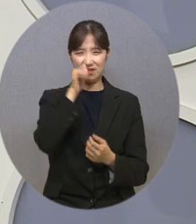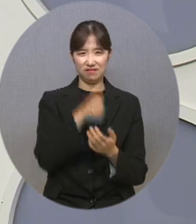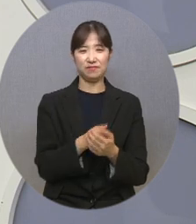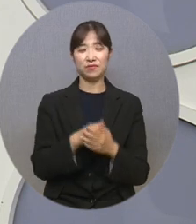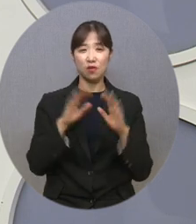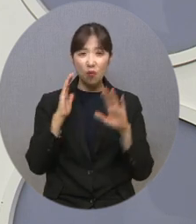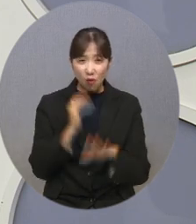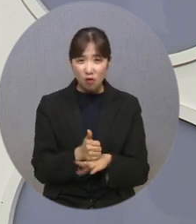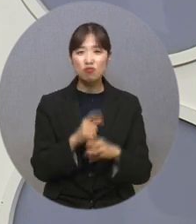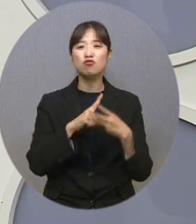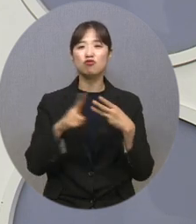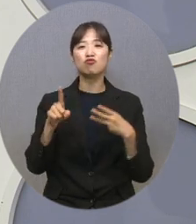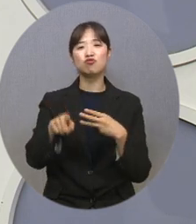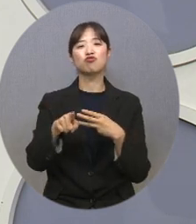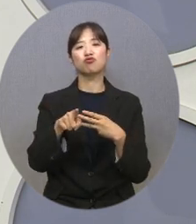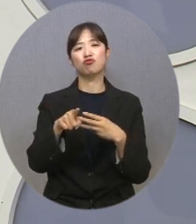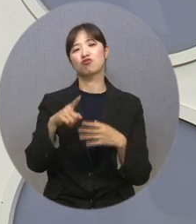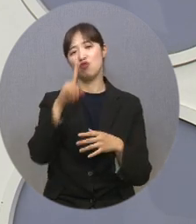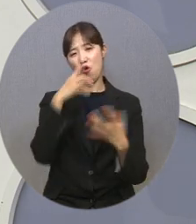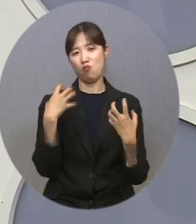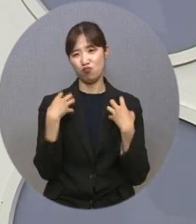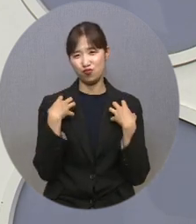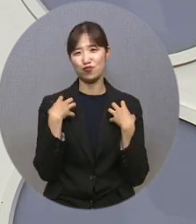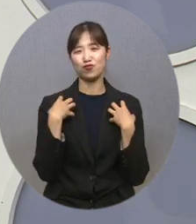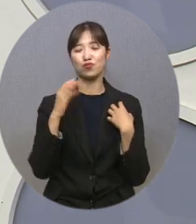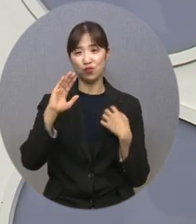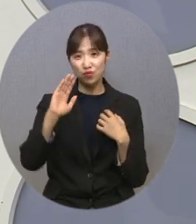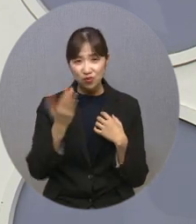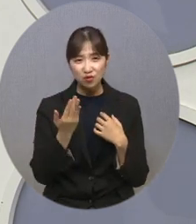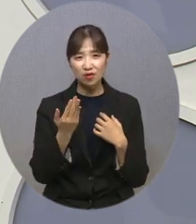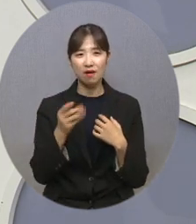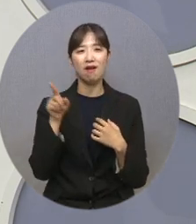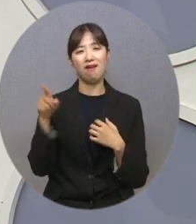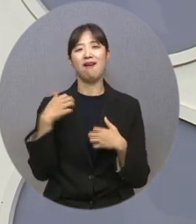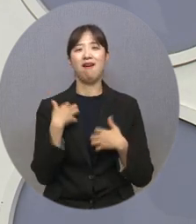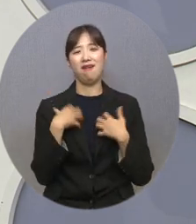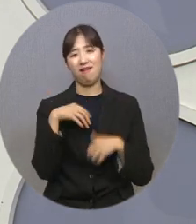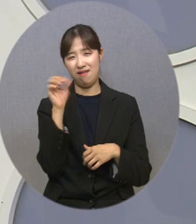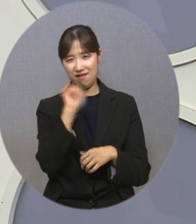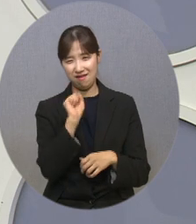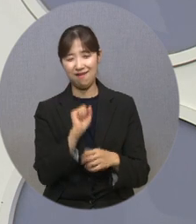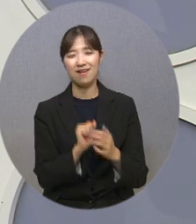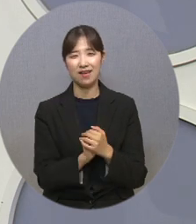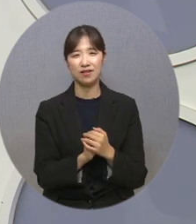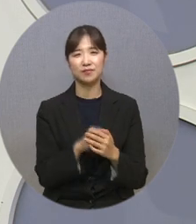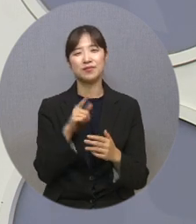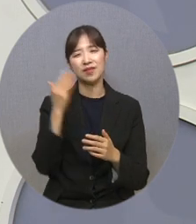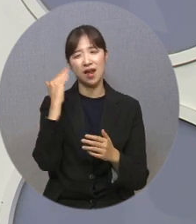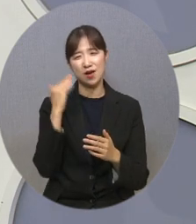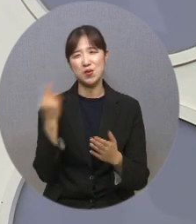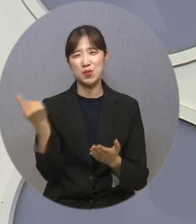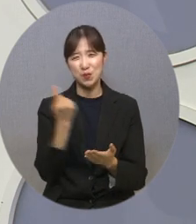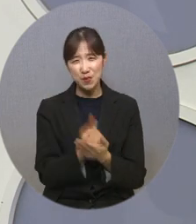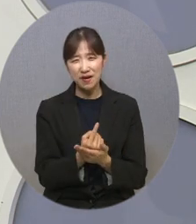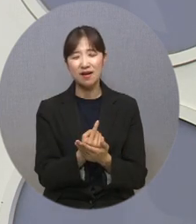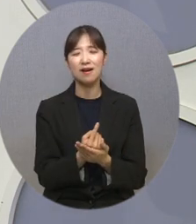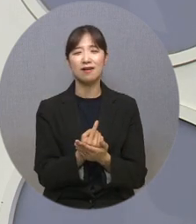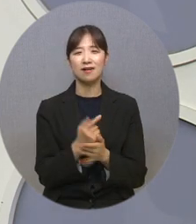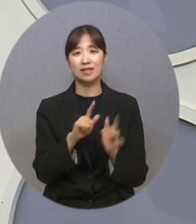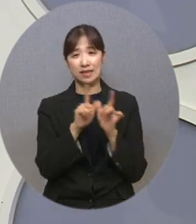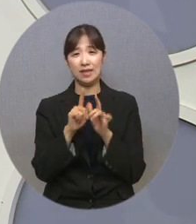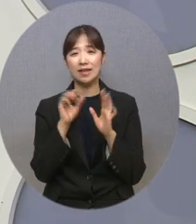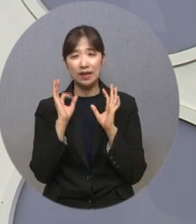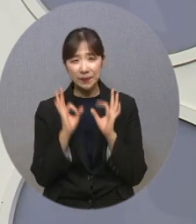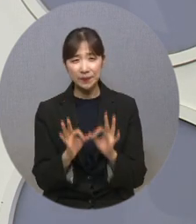윤석열 정부도 탄생되니까 이민자들은 참 반색인데, 어떻든 한국에 와서 이렇게